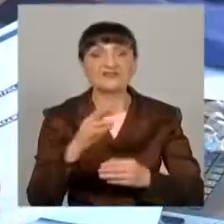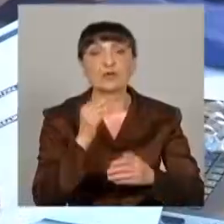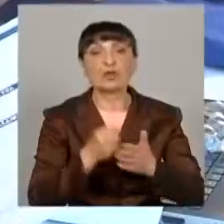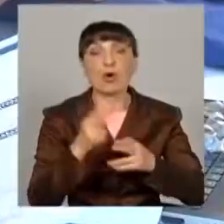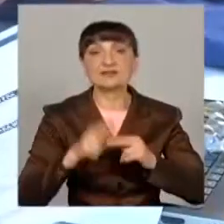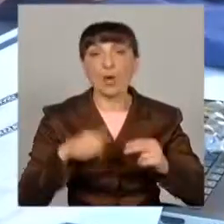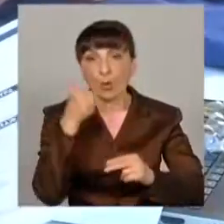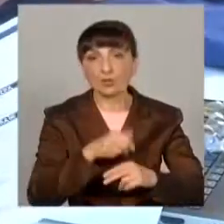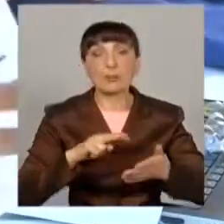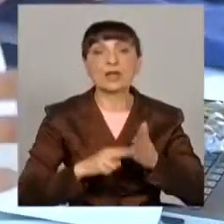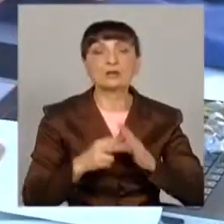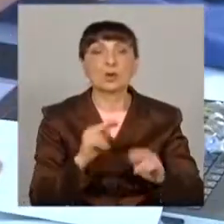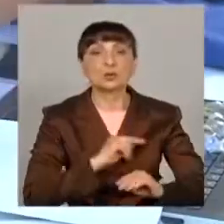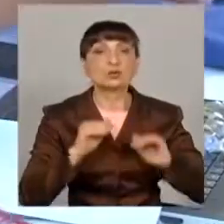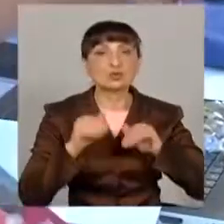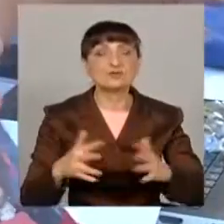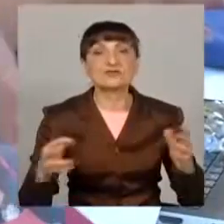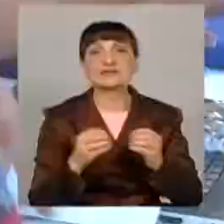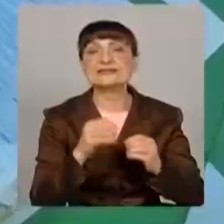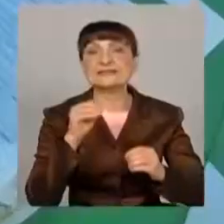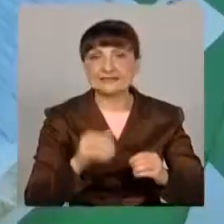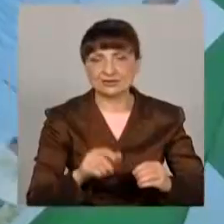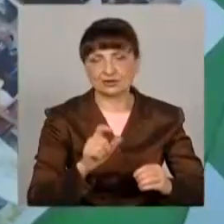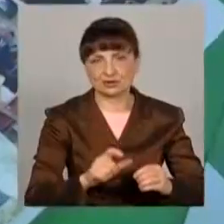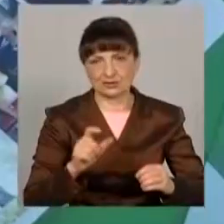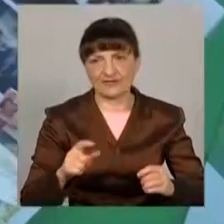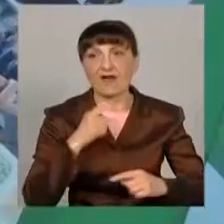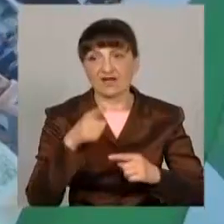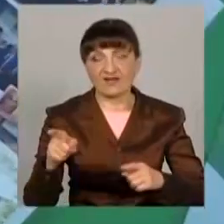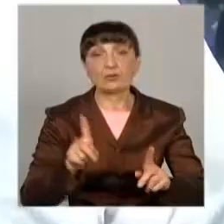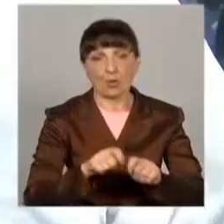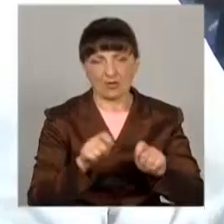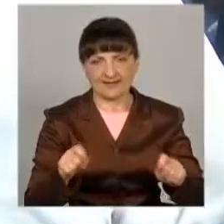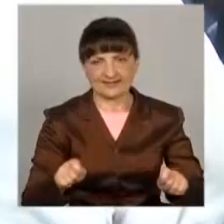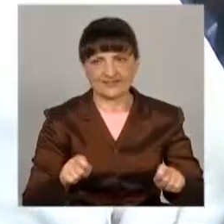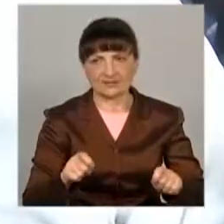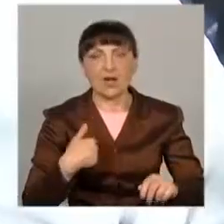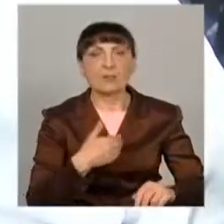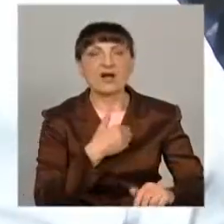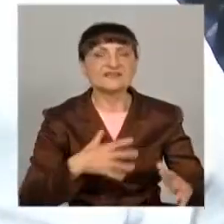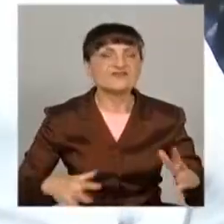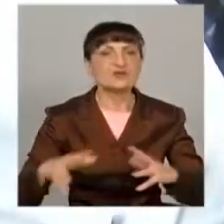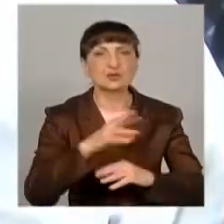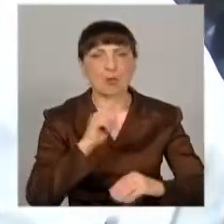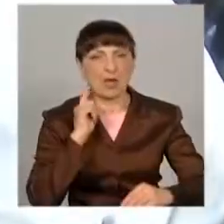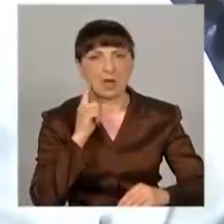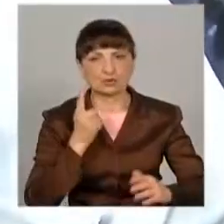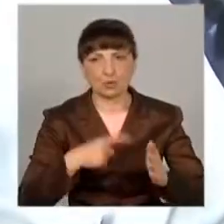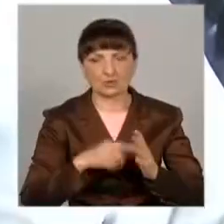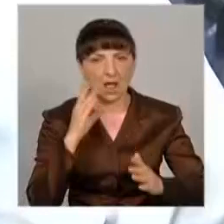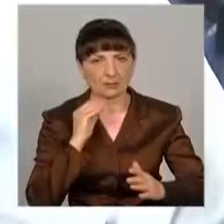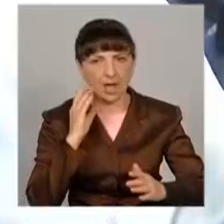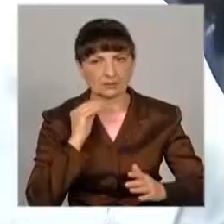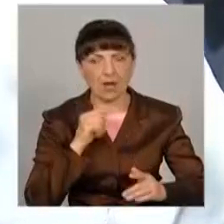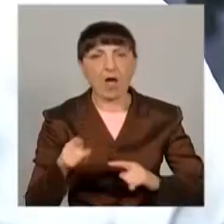года планируется трудоустроить свыше 10 тысяч человек, говорят организаторы. Мы хотим охватить всю молодежь нашего города, которая